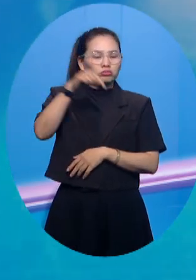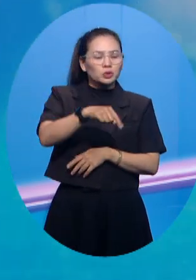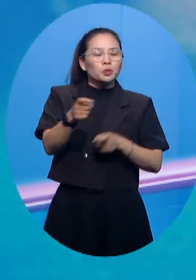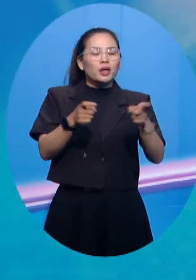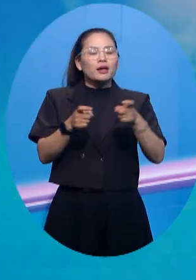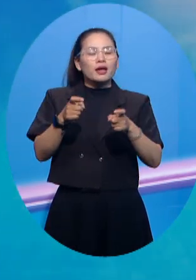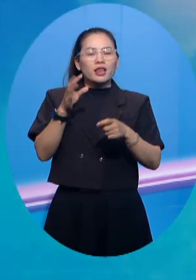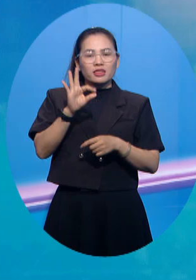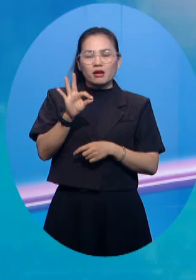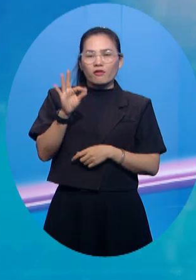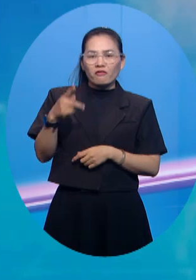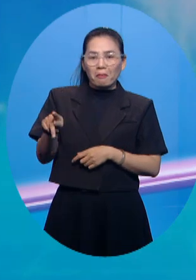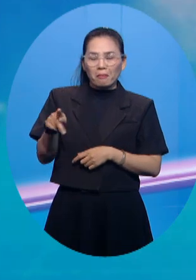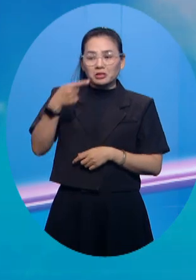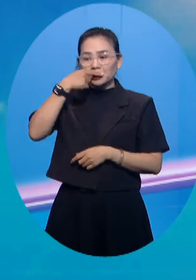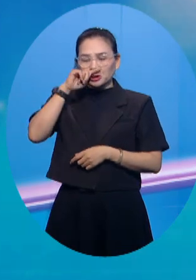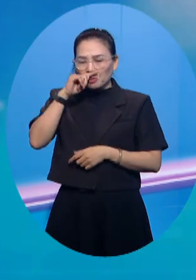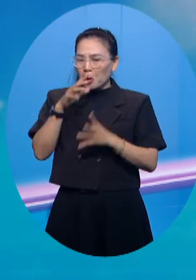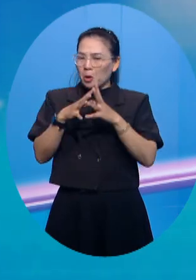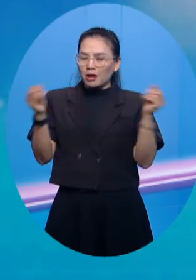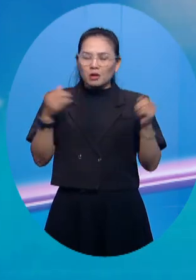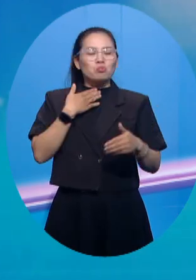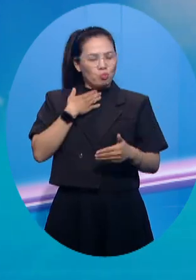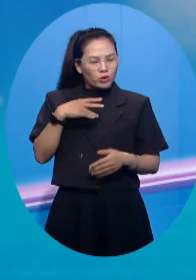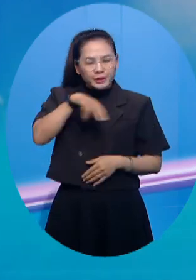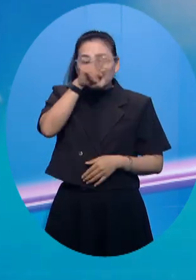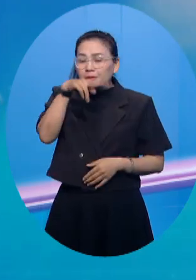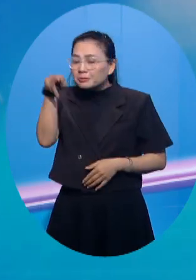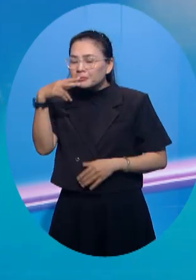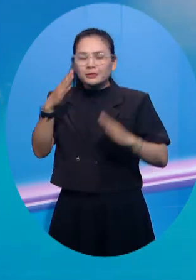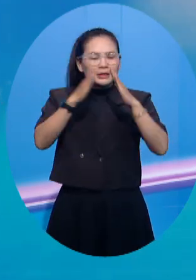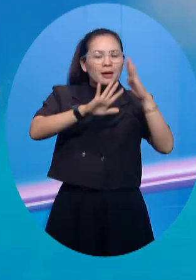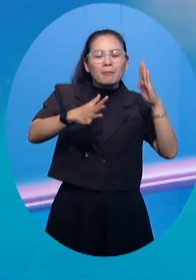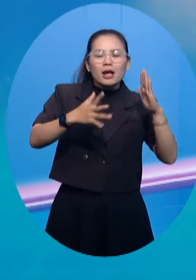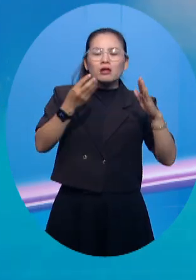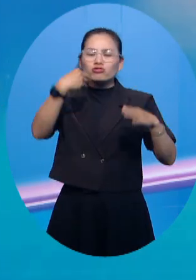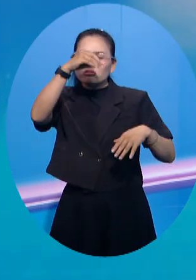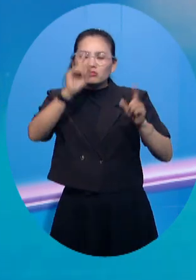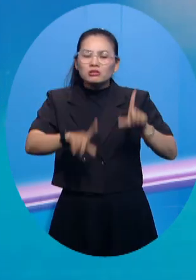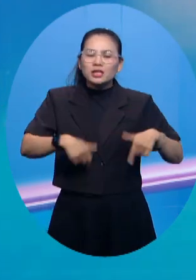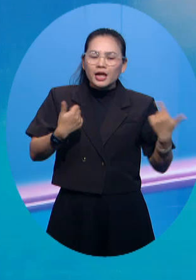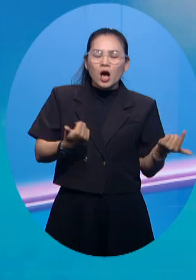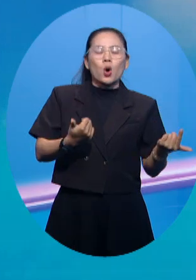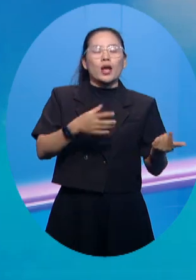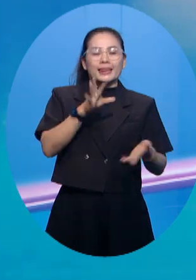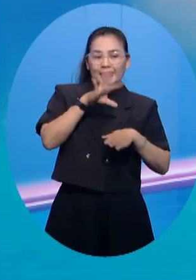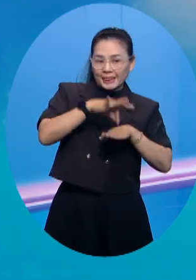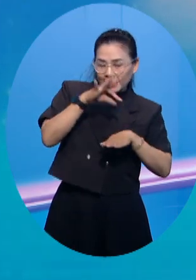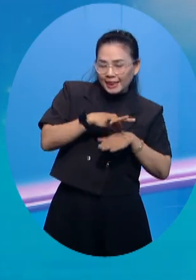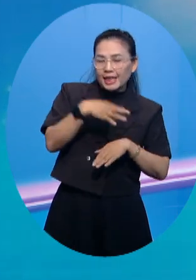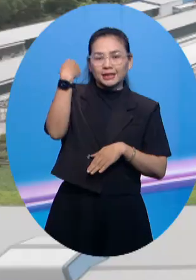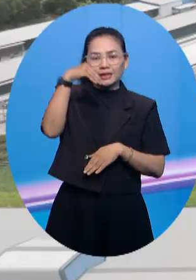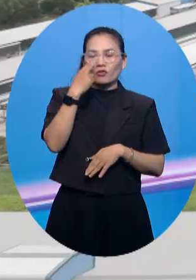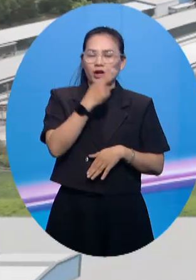thực phẩm tươi sống và trứng tại Singapore là rất lớn, nên mong muốn tìm hiểu và xem xét để xúc tiến việc nhập khẩu trứng tươi và thịt từ Việt Nam.